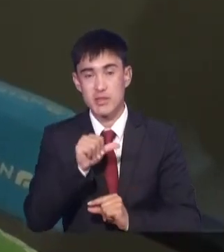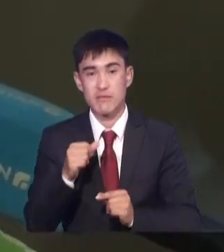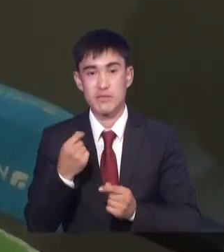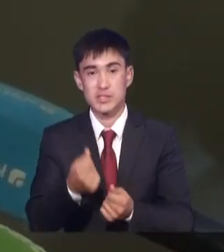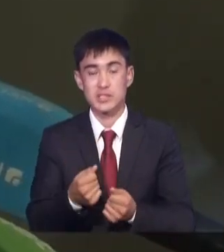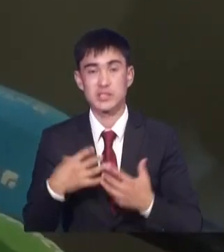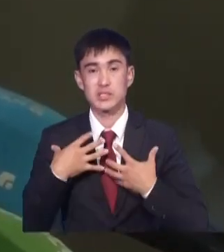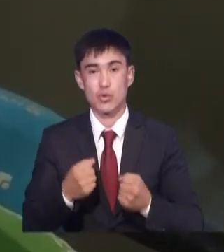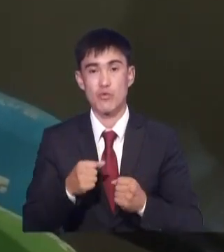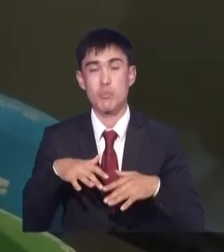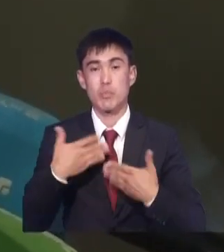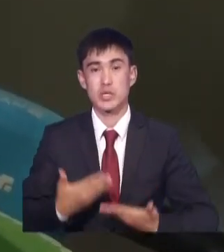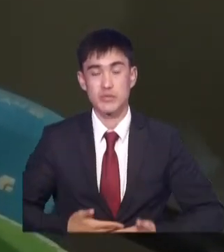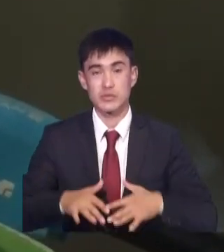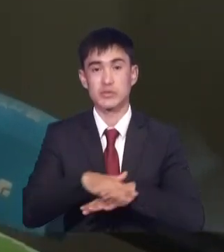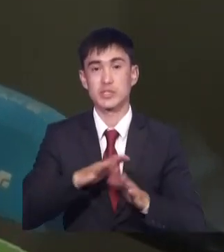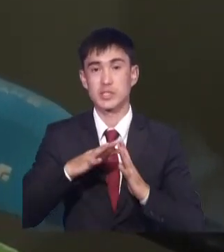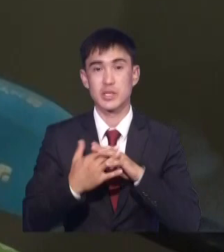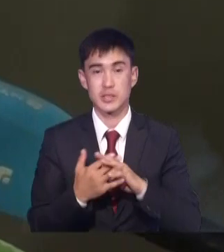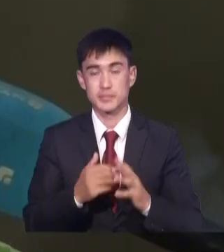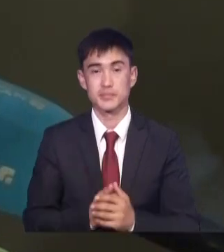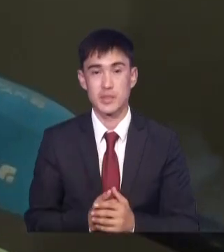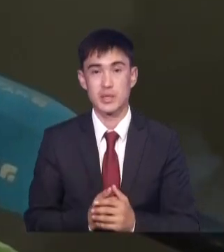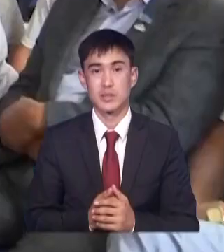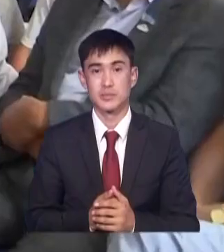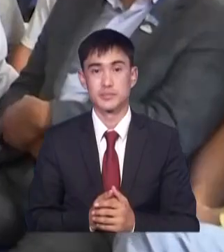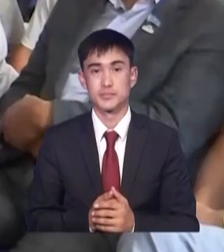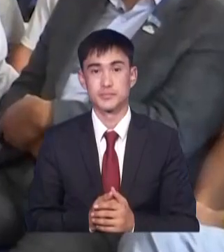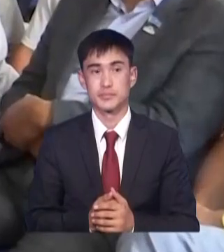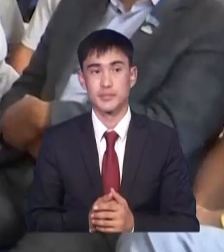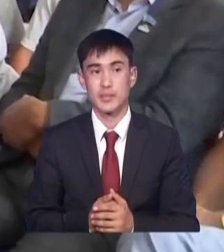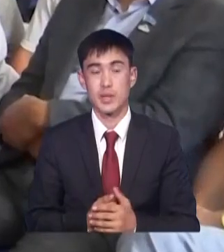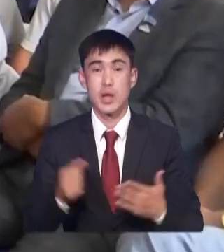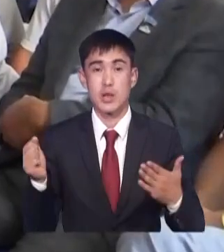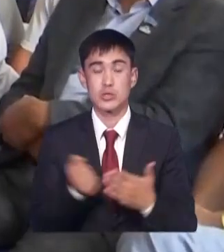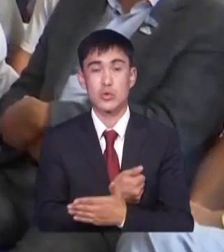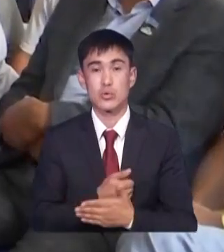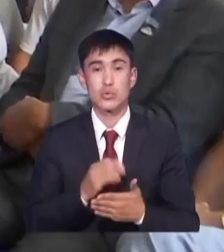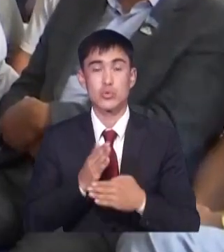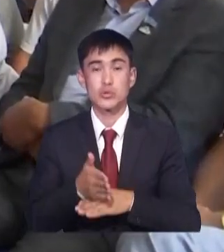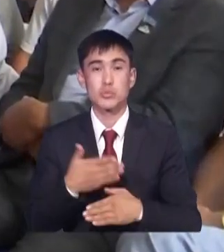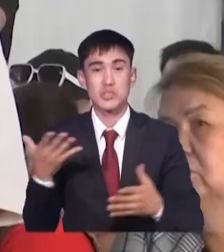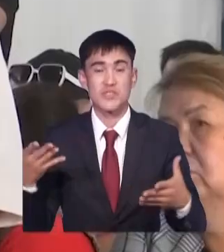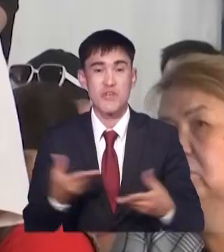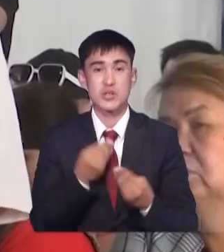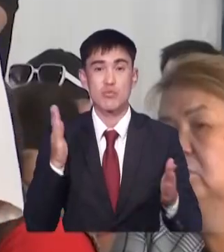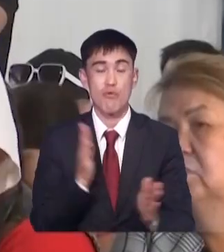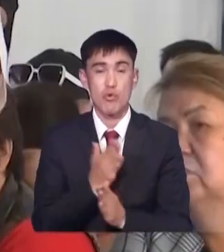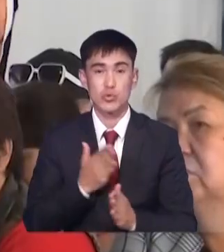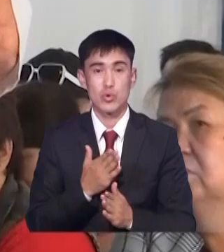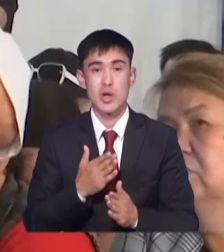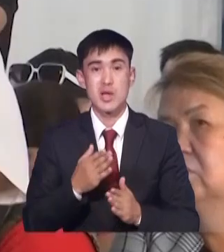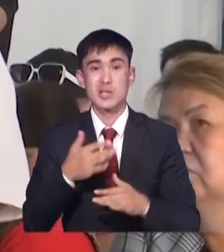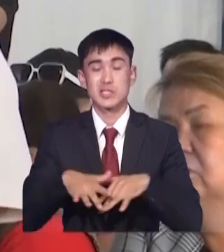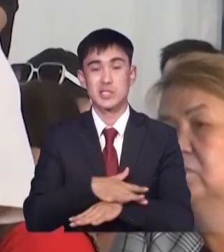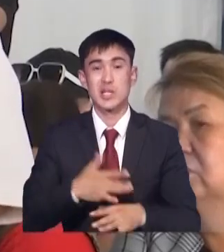на здоровье проживающего населения вредных веществ. Лишенные доступа к свежему воздуху, жители Илийского района